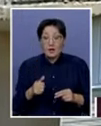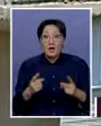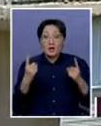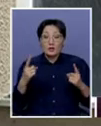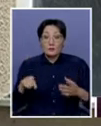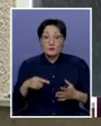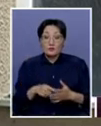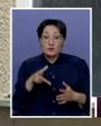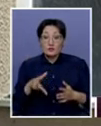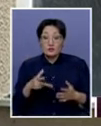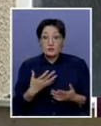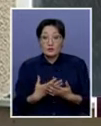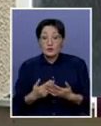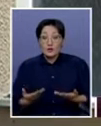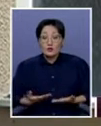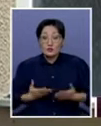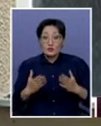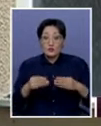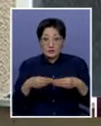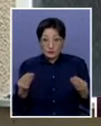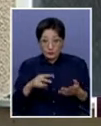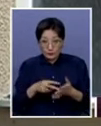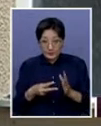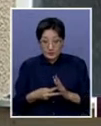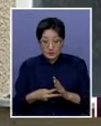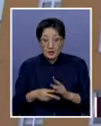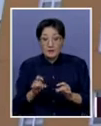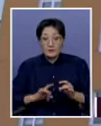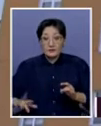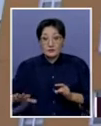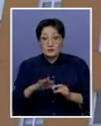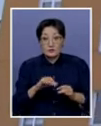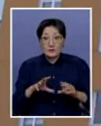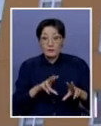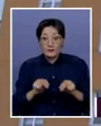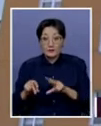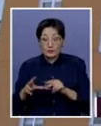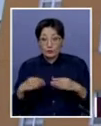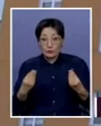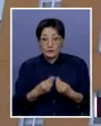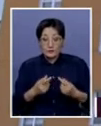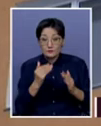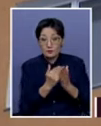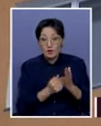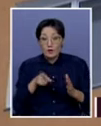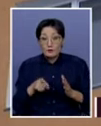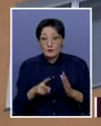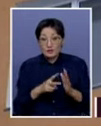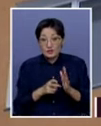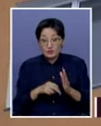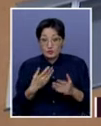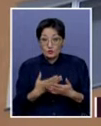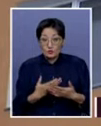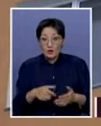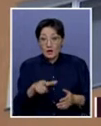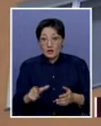шаһарда 3 мыңға жуық үйді тарату көзделіп отыр. Сондай-ақ республикалық бақытты отбасы бағдарламасына 1700 жуық